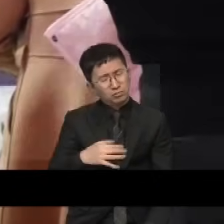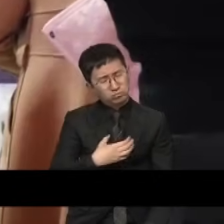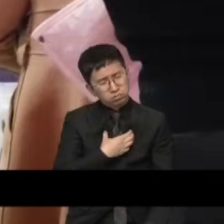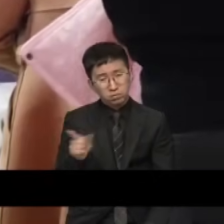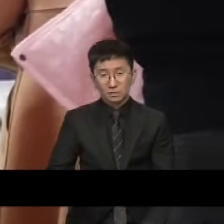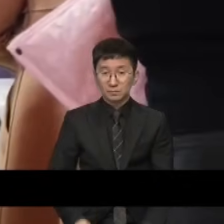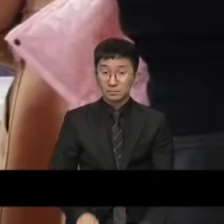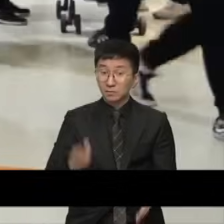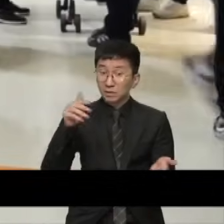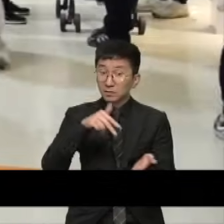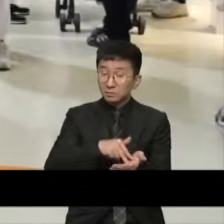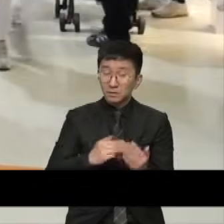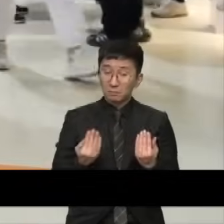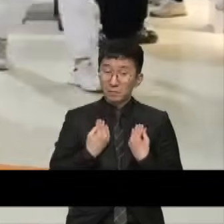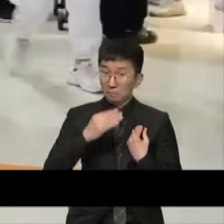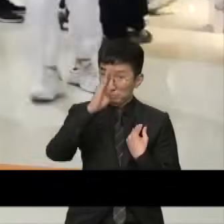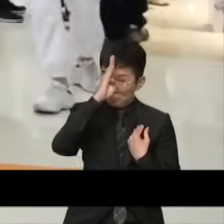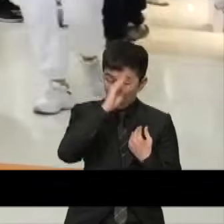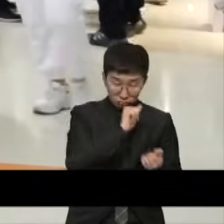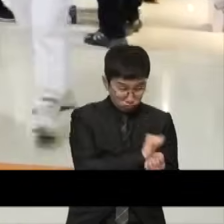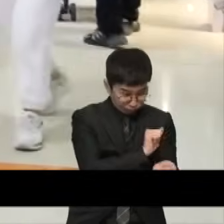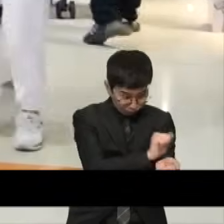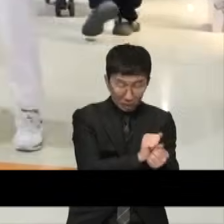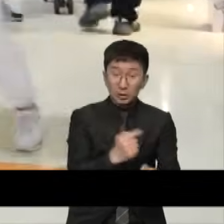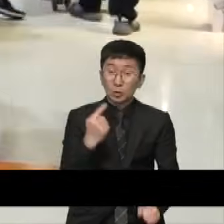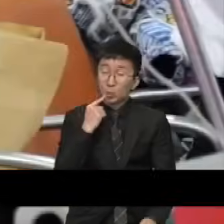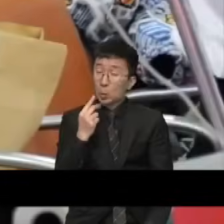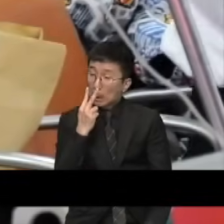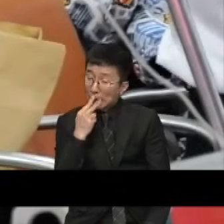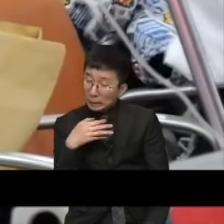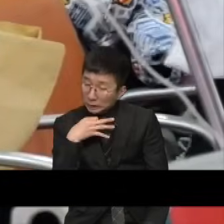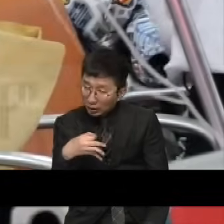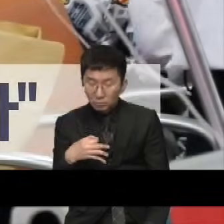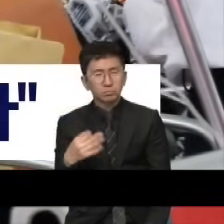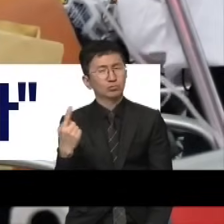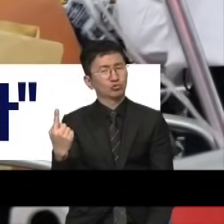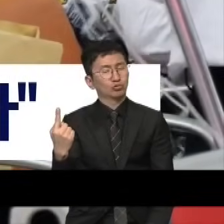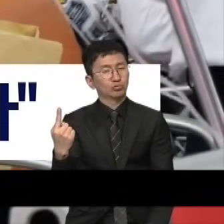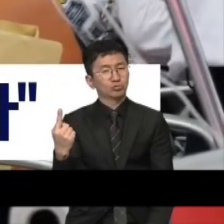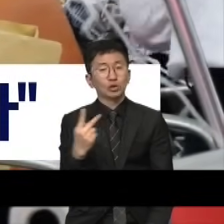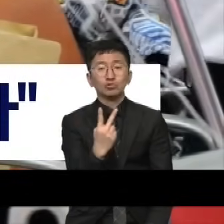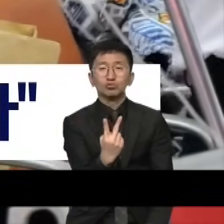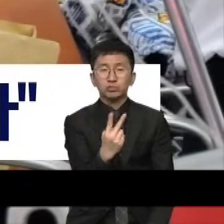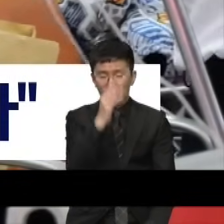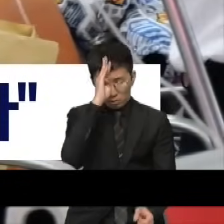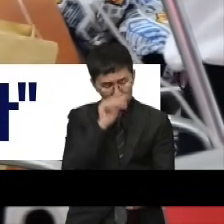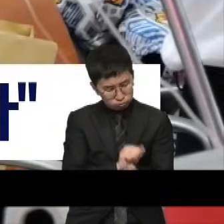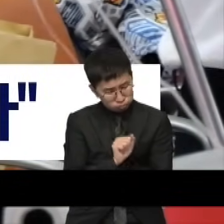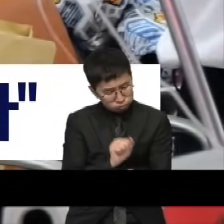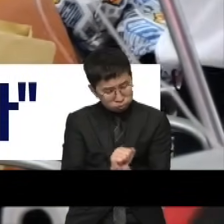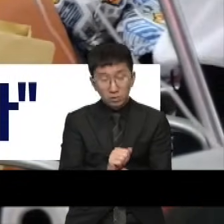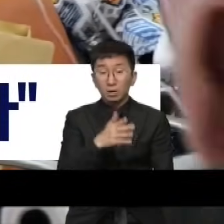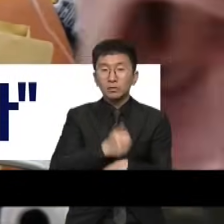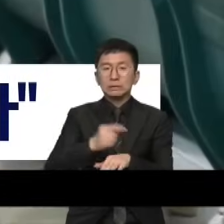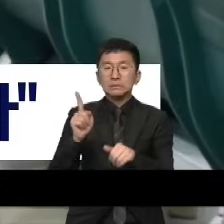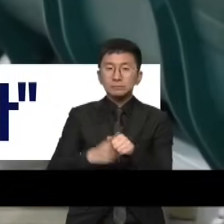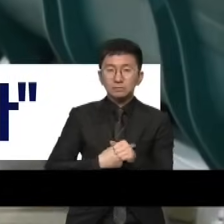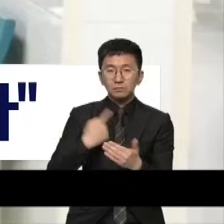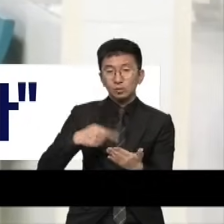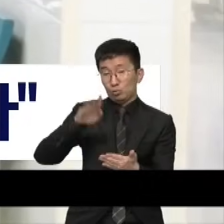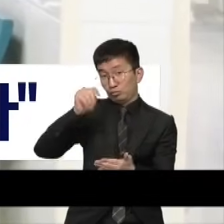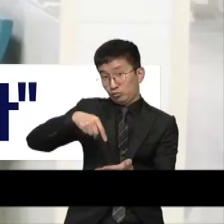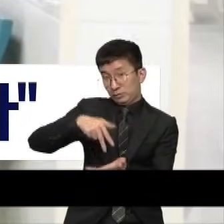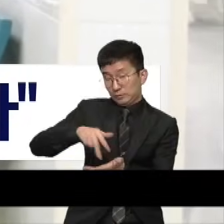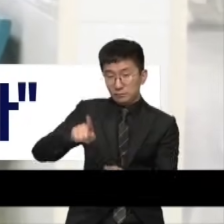학생들 사이 마이코플라즈마 폐렴과 독감 등 호흡기 질환이 동시다발적으로 증가하자 중국 교육부는